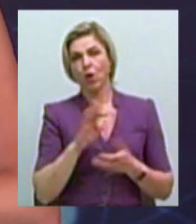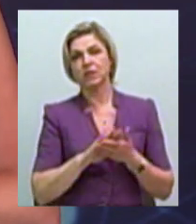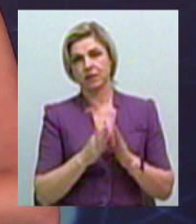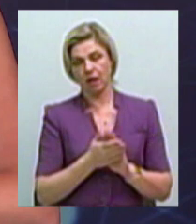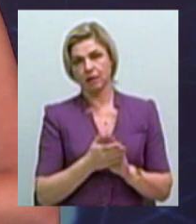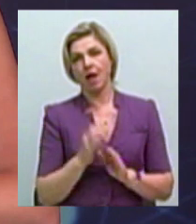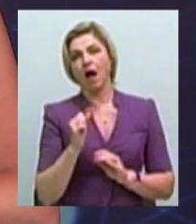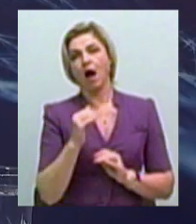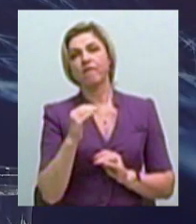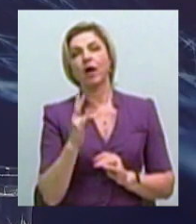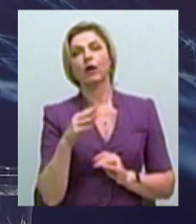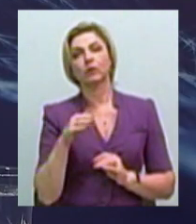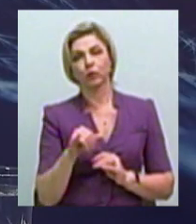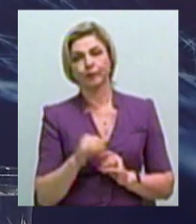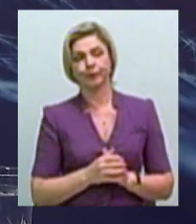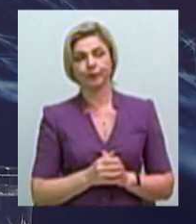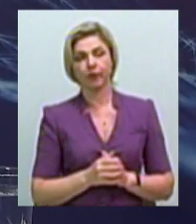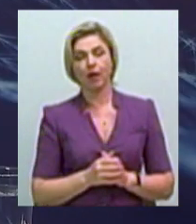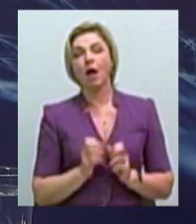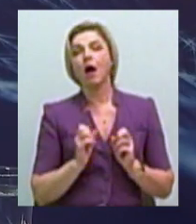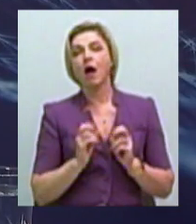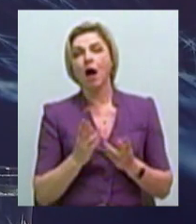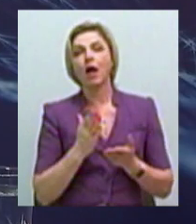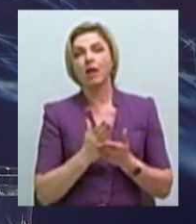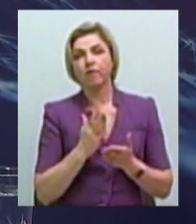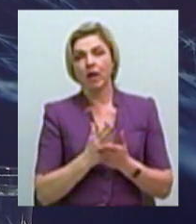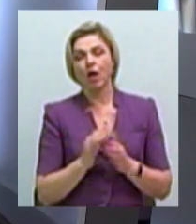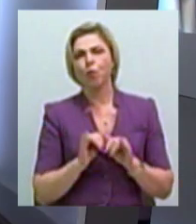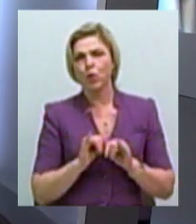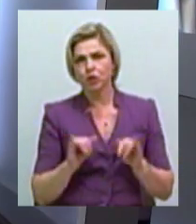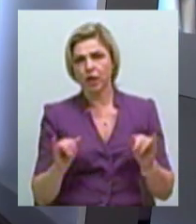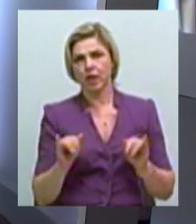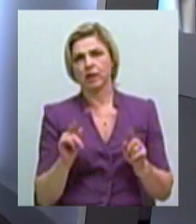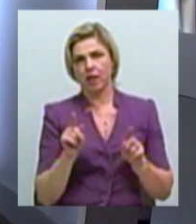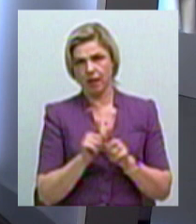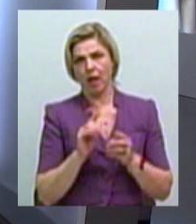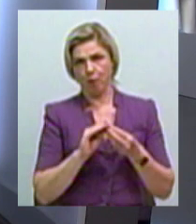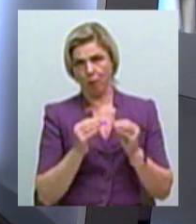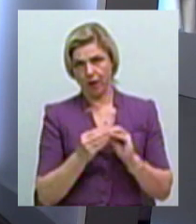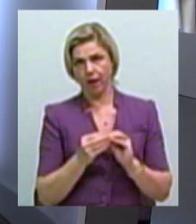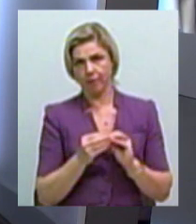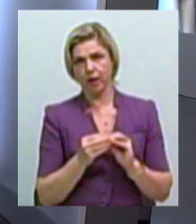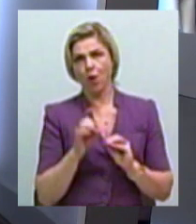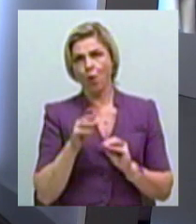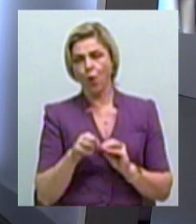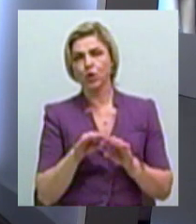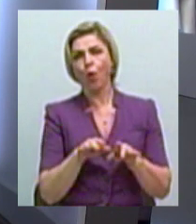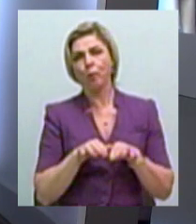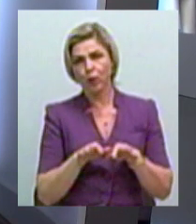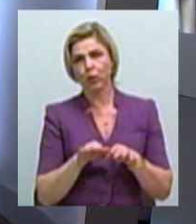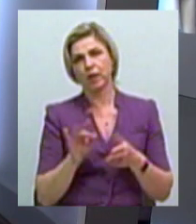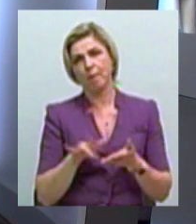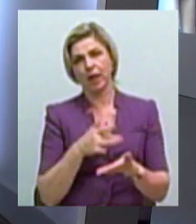афекту. Наскільки поширеною проблемою є залежність від комп'ютерних ігор та гаджетів? Взагалі про